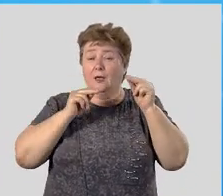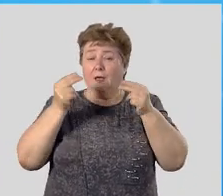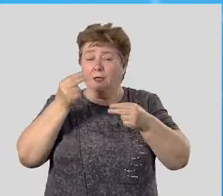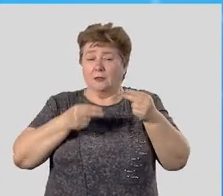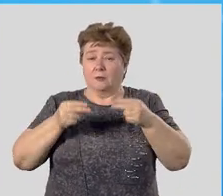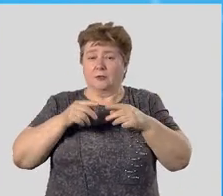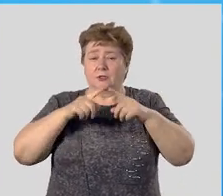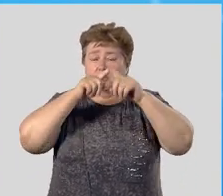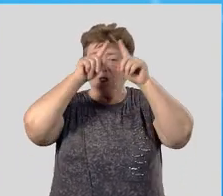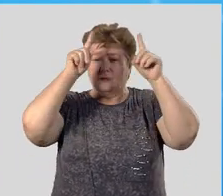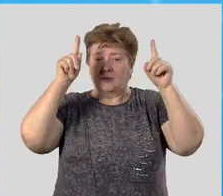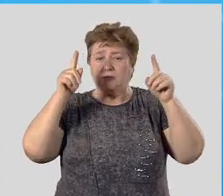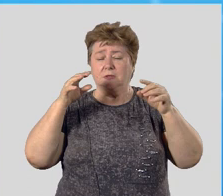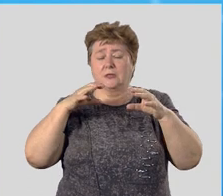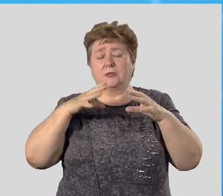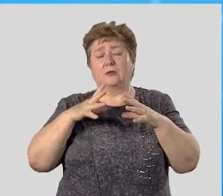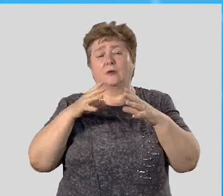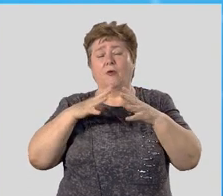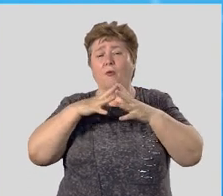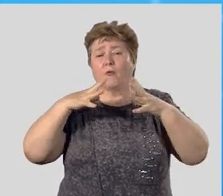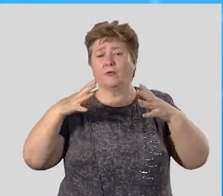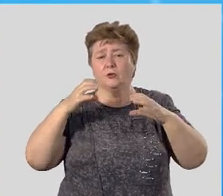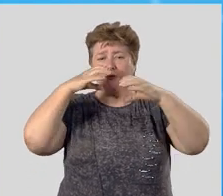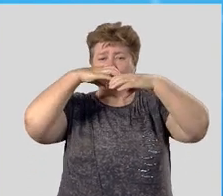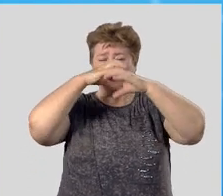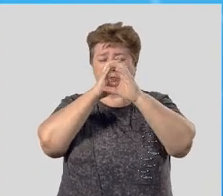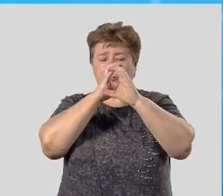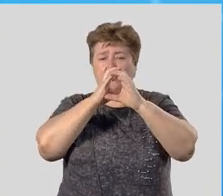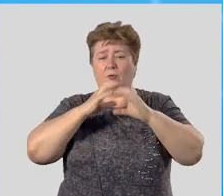Изображение небесных тел увеличивают телескопы.